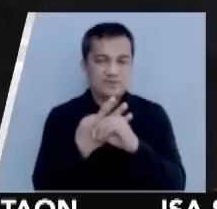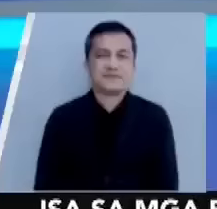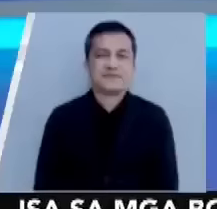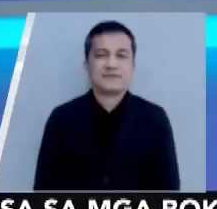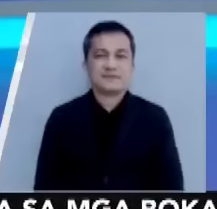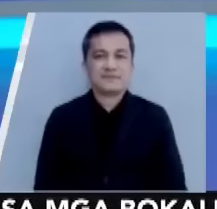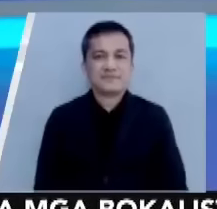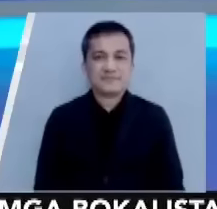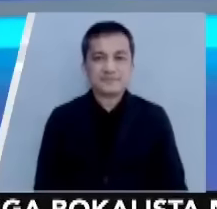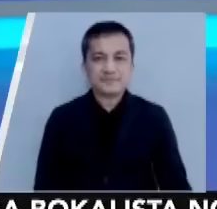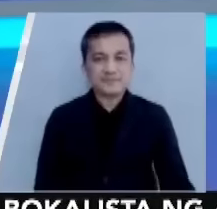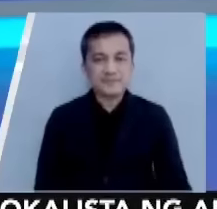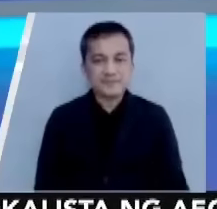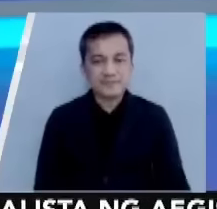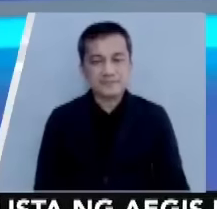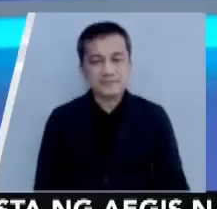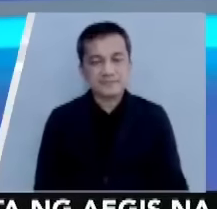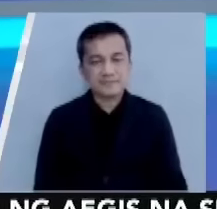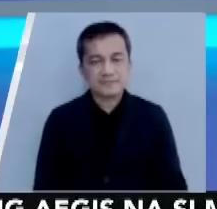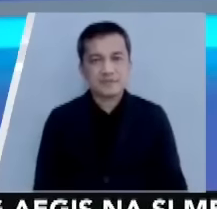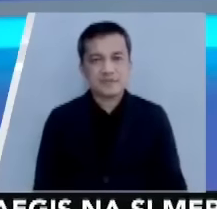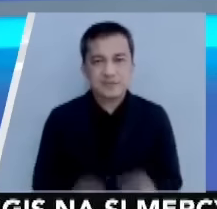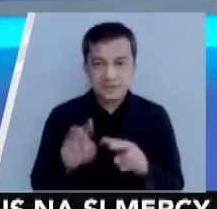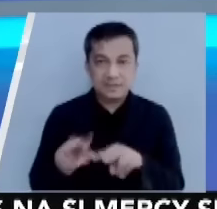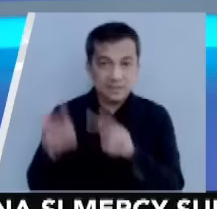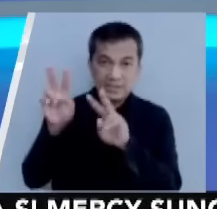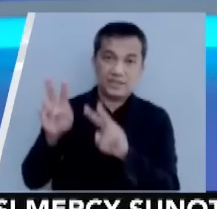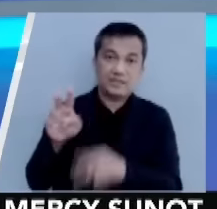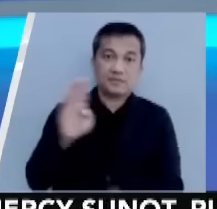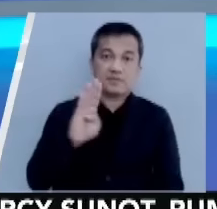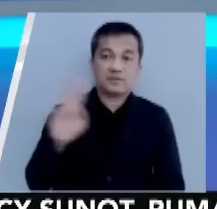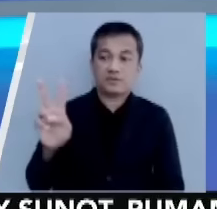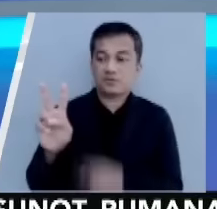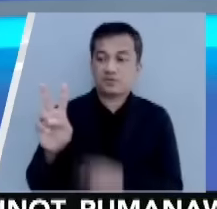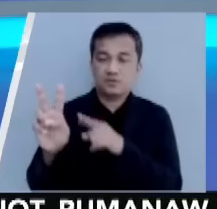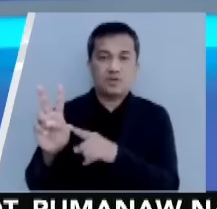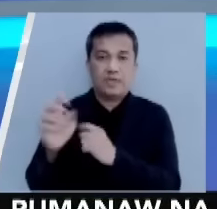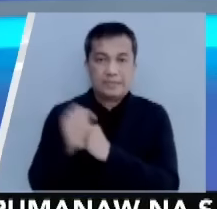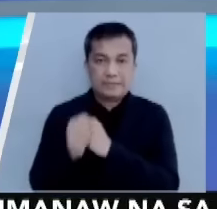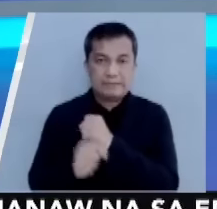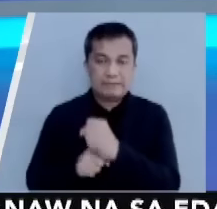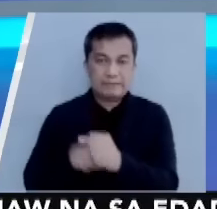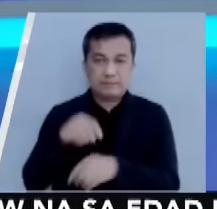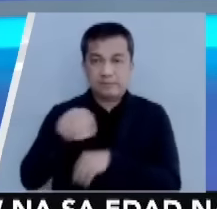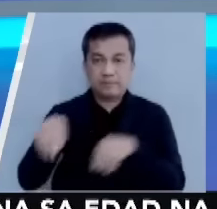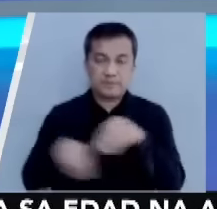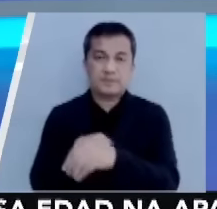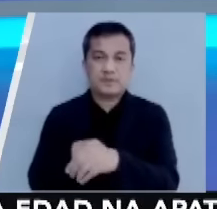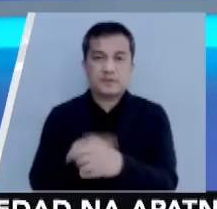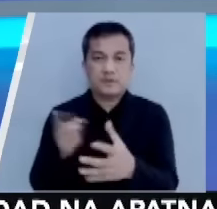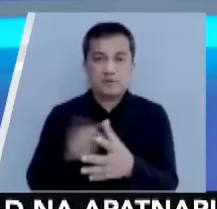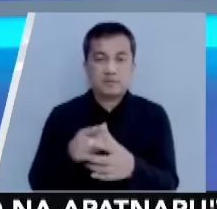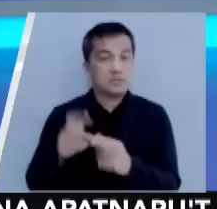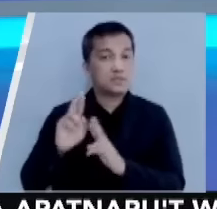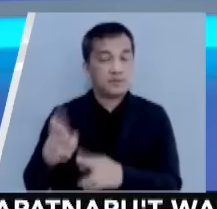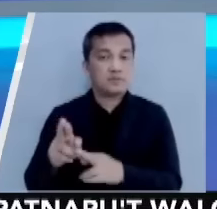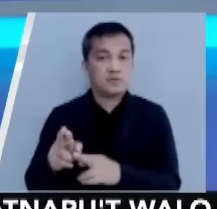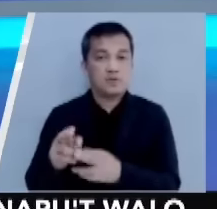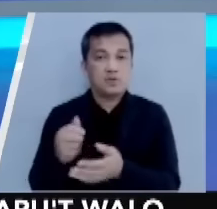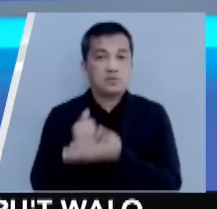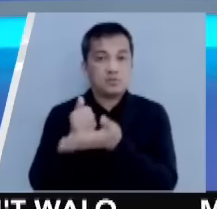Kinilala ni Pangulong Bongbong Marcos ang sakripisyo ng mga first responder, mga sumaklolo